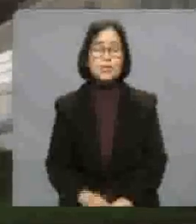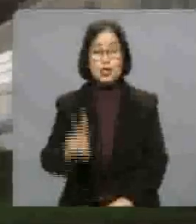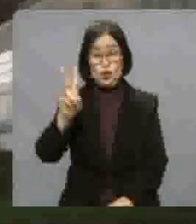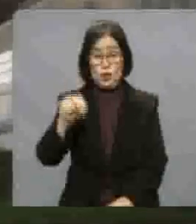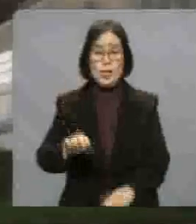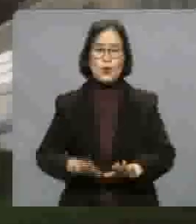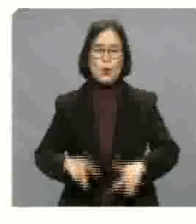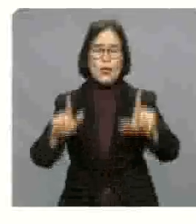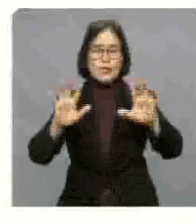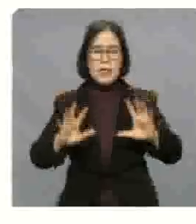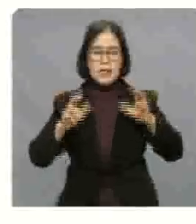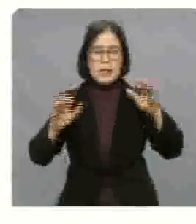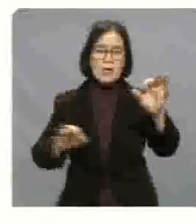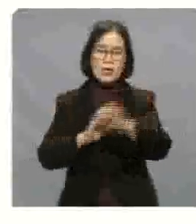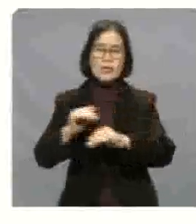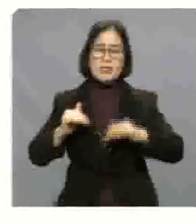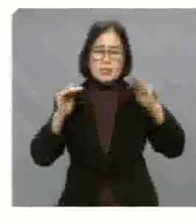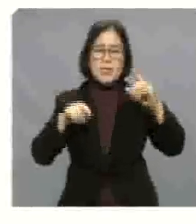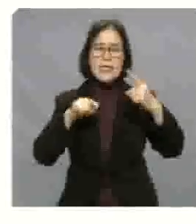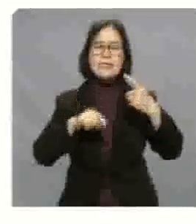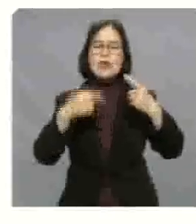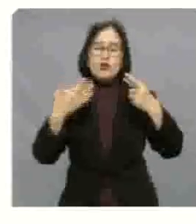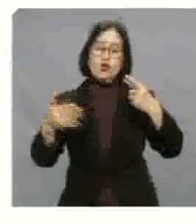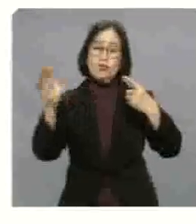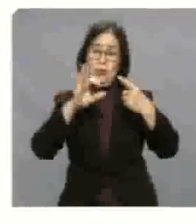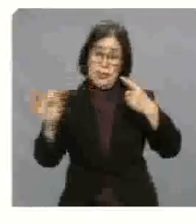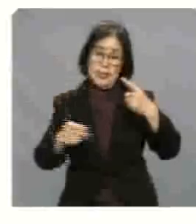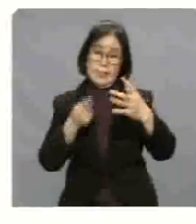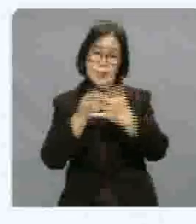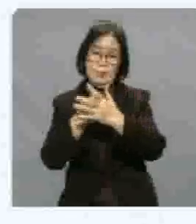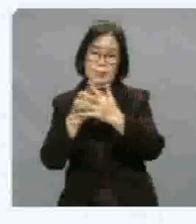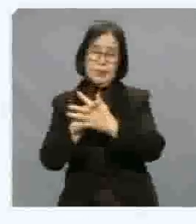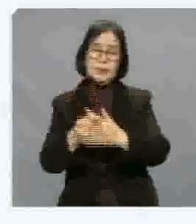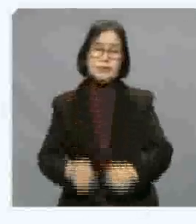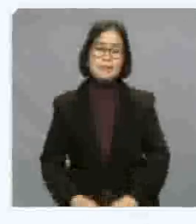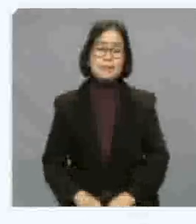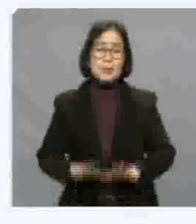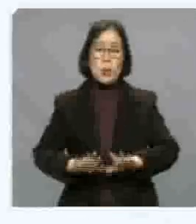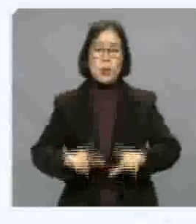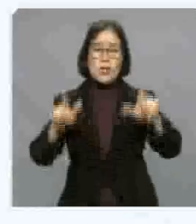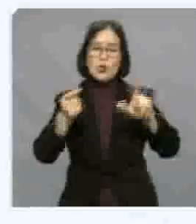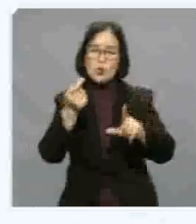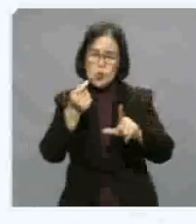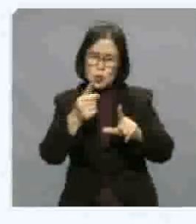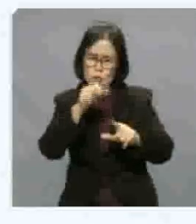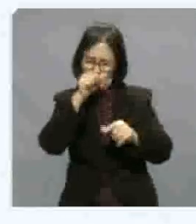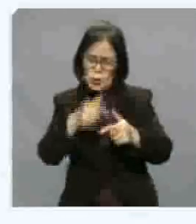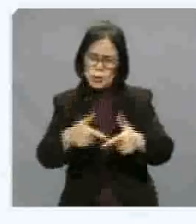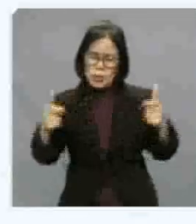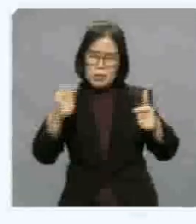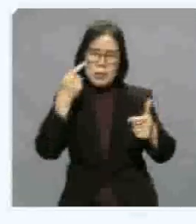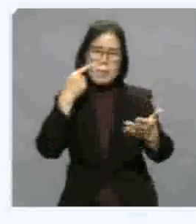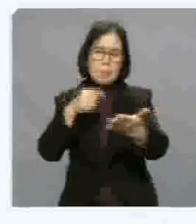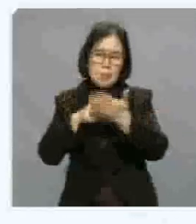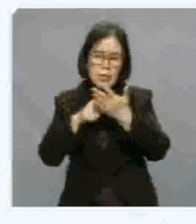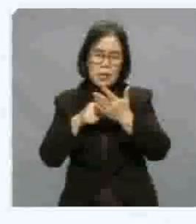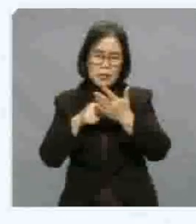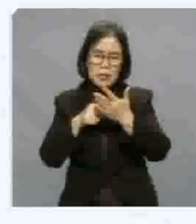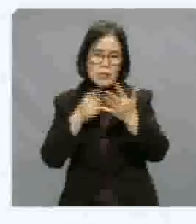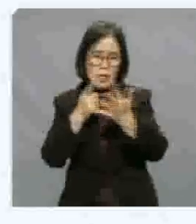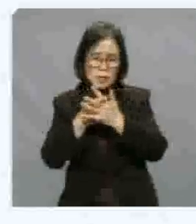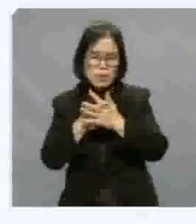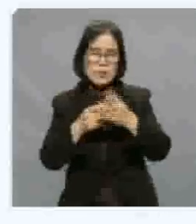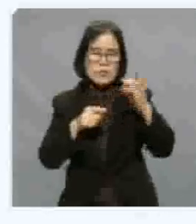유엔이 올해 세계 경제 성장률을 1.9%로 전망했습니다. 올해는 조금 나아질 것으로 봤던 지난해